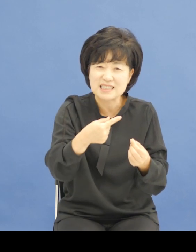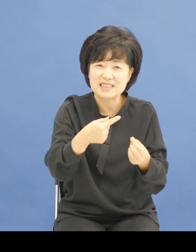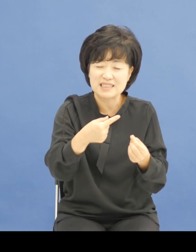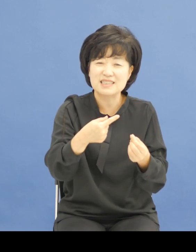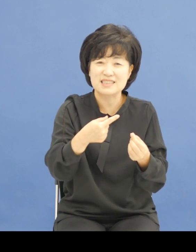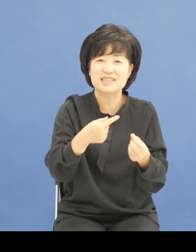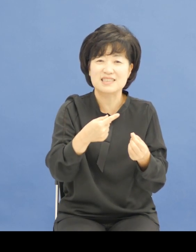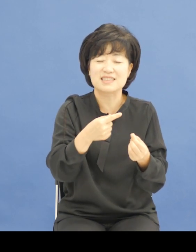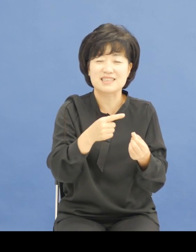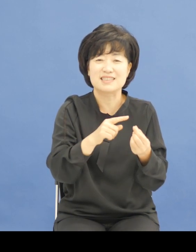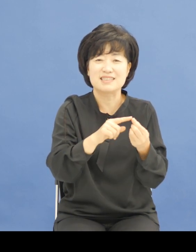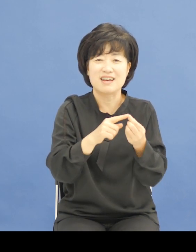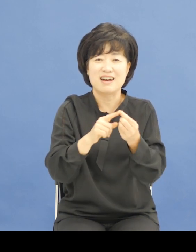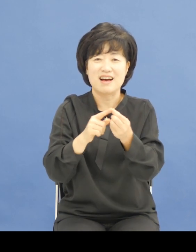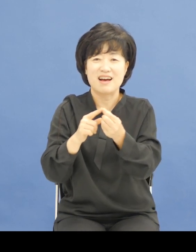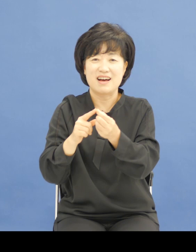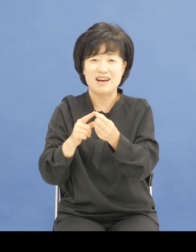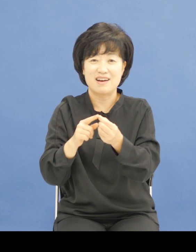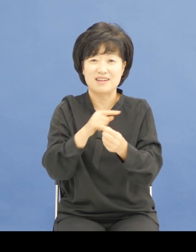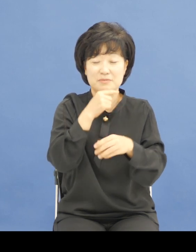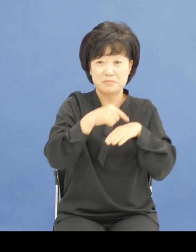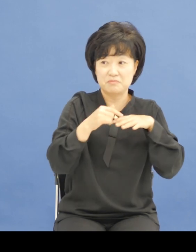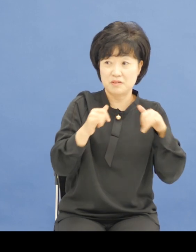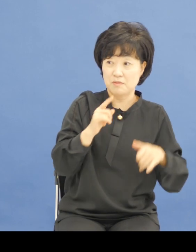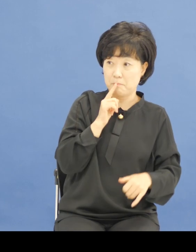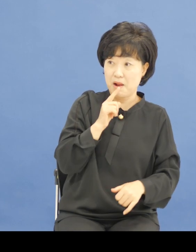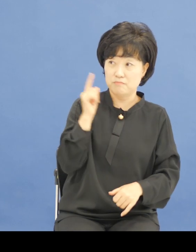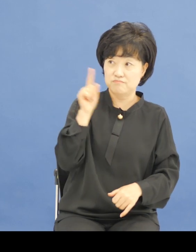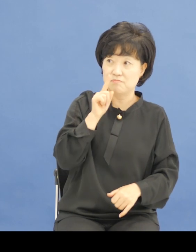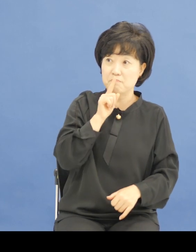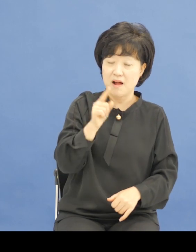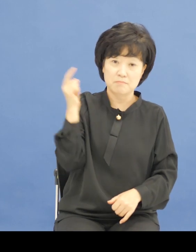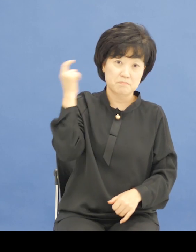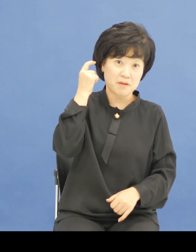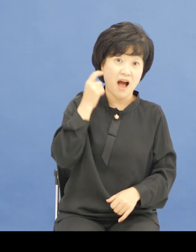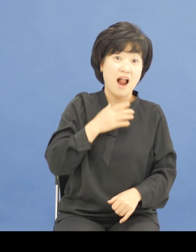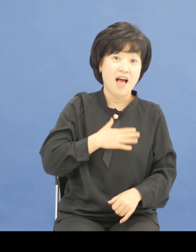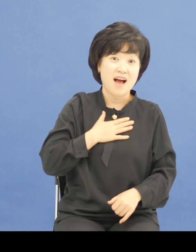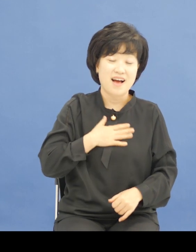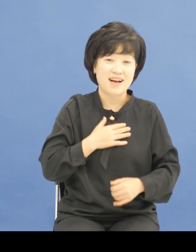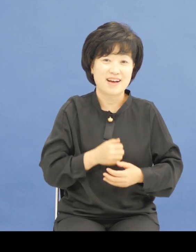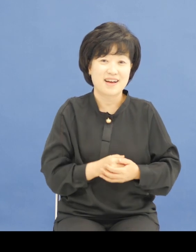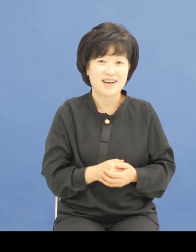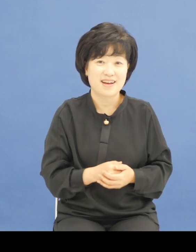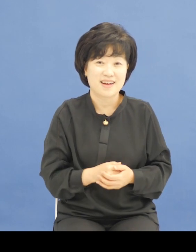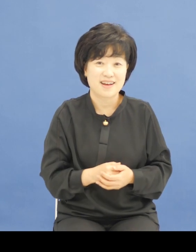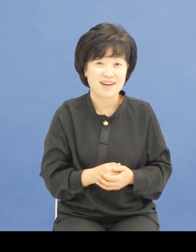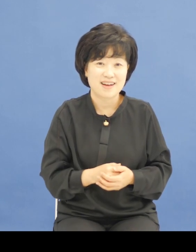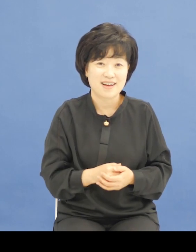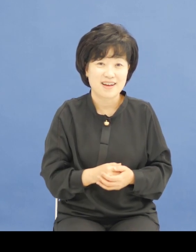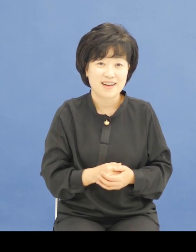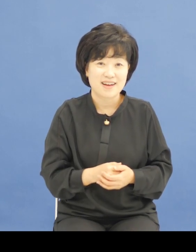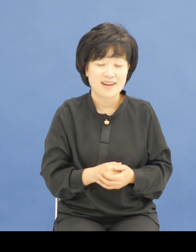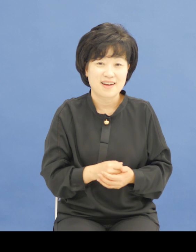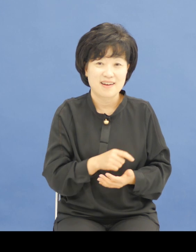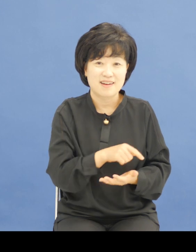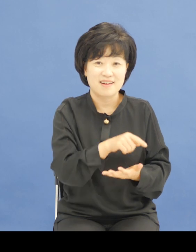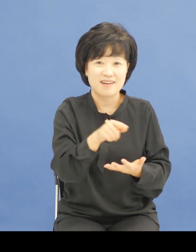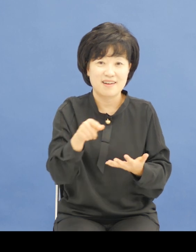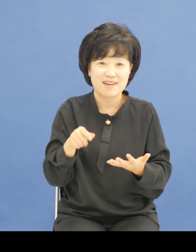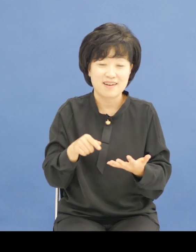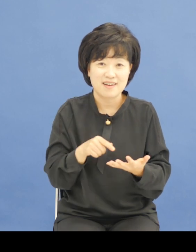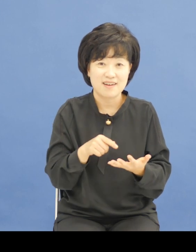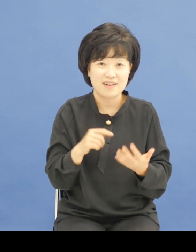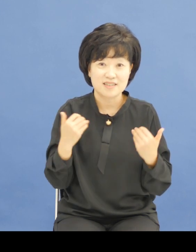거죠? 그렇죠. 예. 너무 신기하다. 좀 볼 수 있을까요? 한번 우리 영기 씨가 예, 한번 네. 보세요. 한번 읽어보세요. 한번 거기. 아 이게 다 큰 성인인